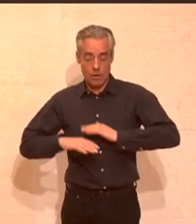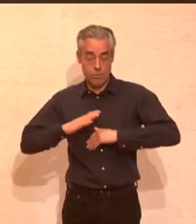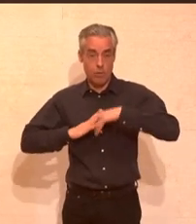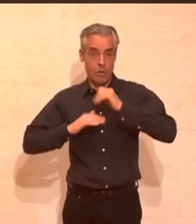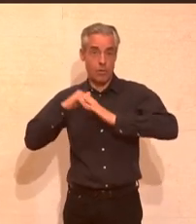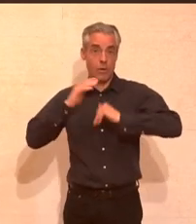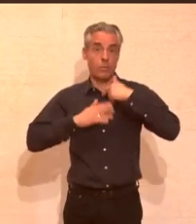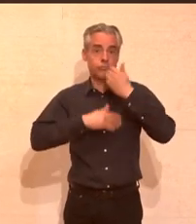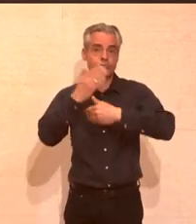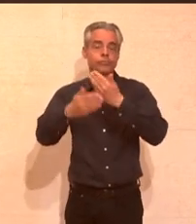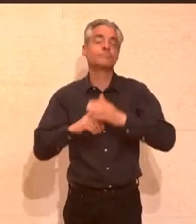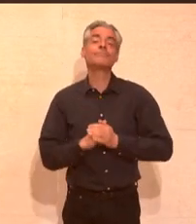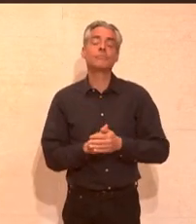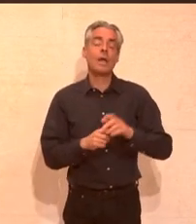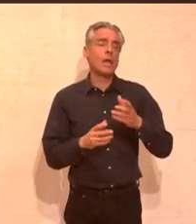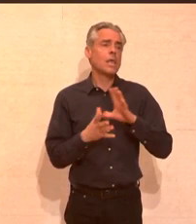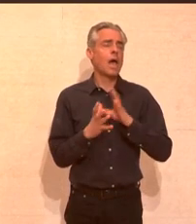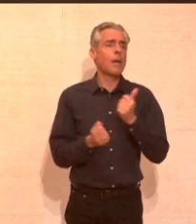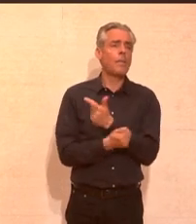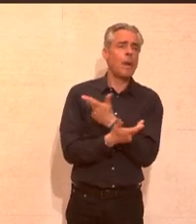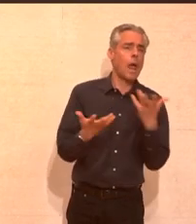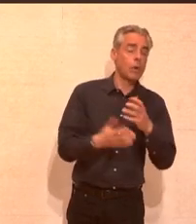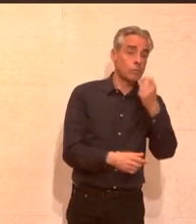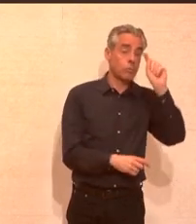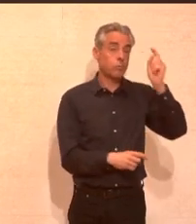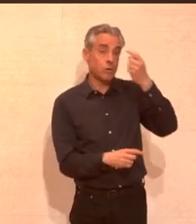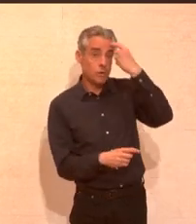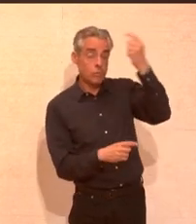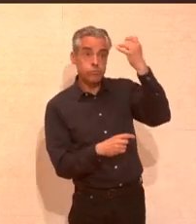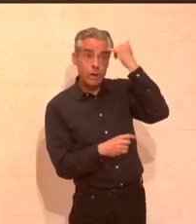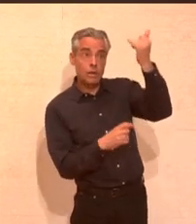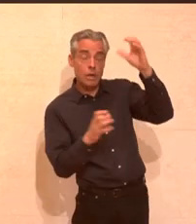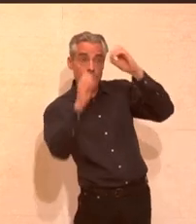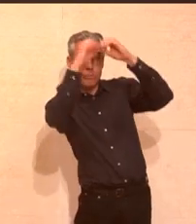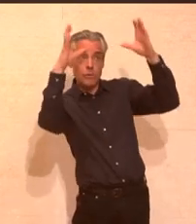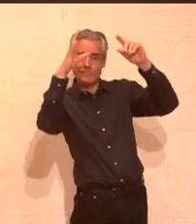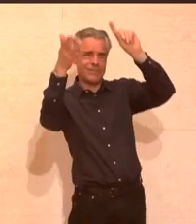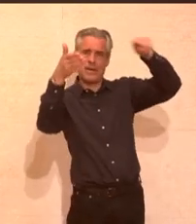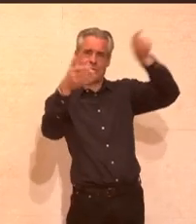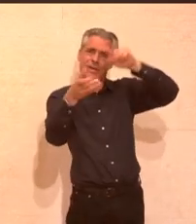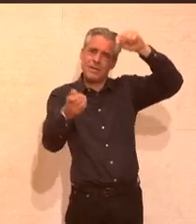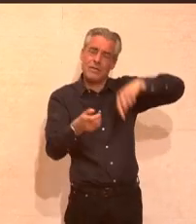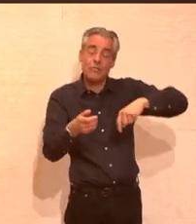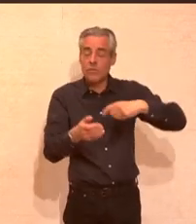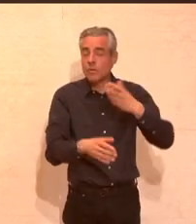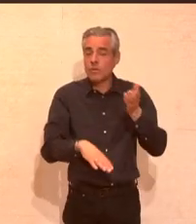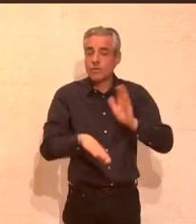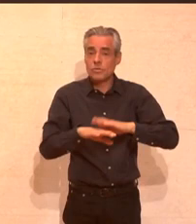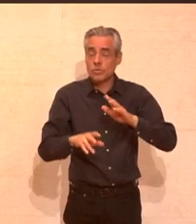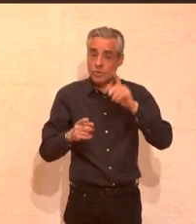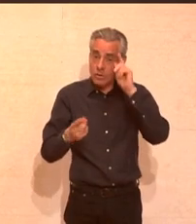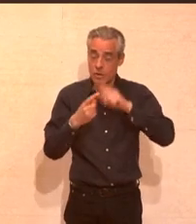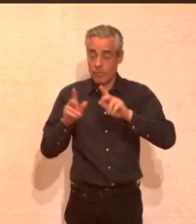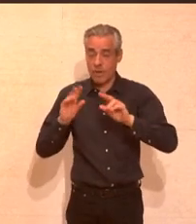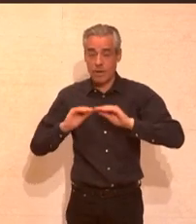Je crois que nous devons tous remettre en cause un certain nombre de croyances, sinon d'illusions en matière éducative, et